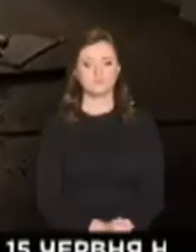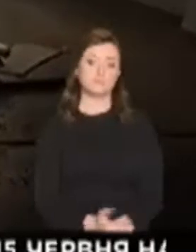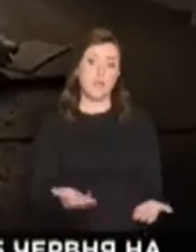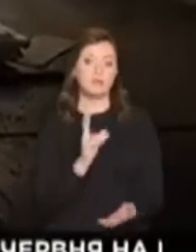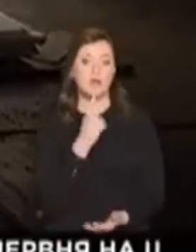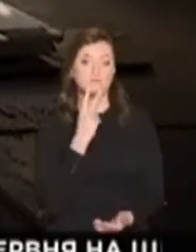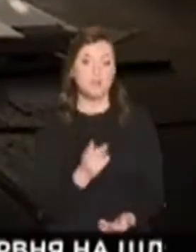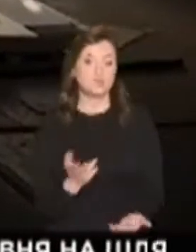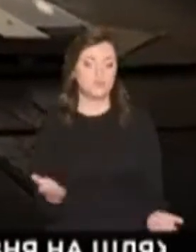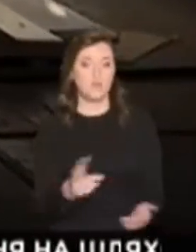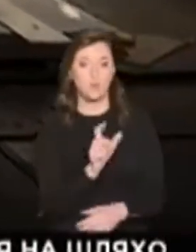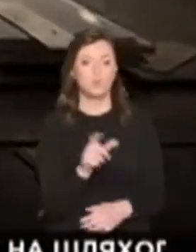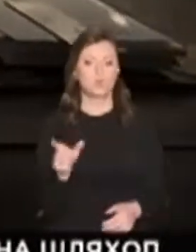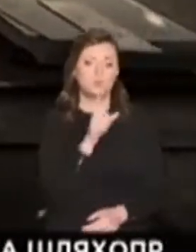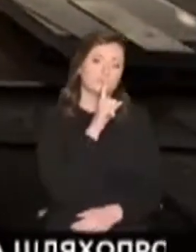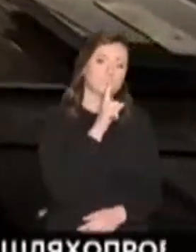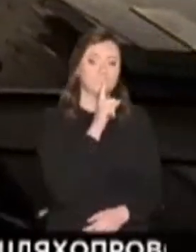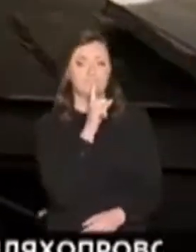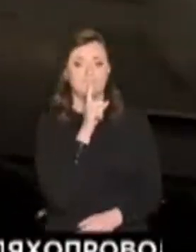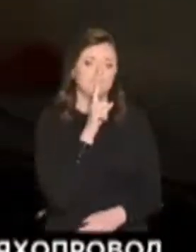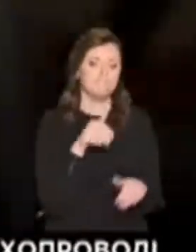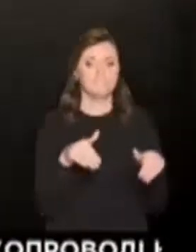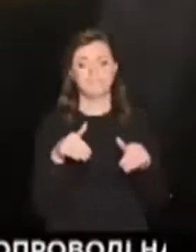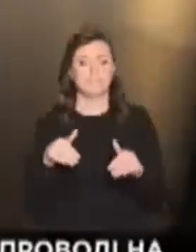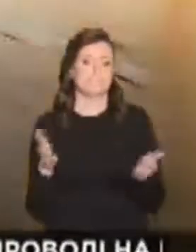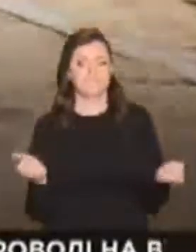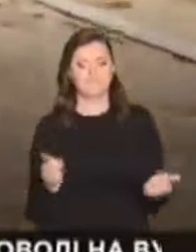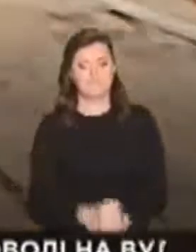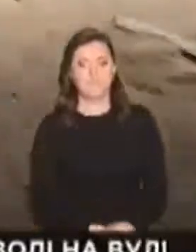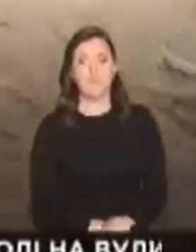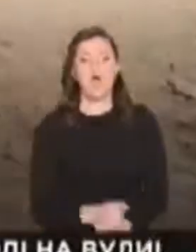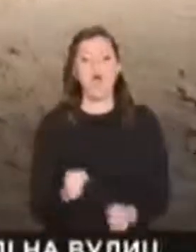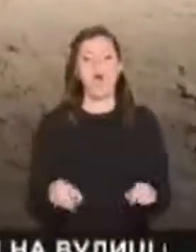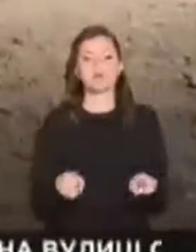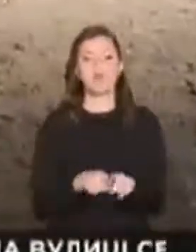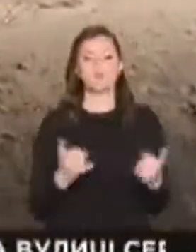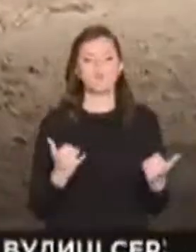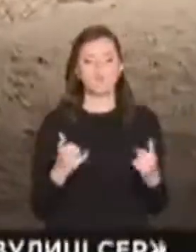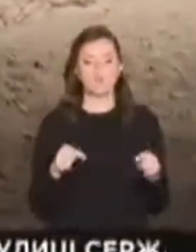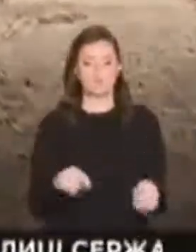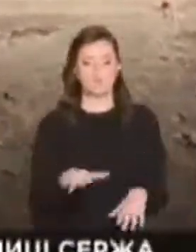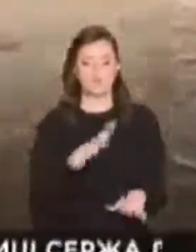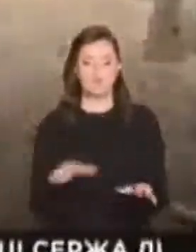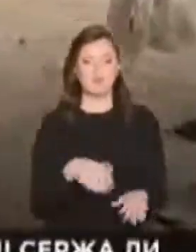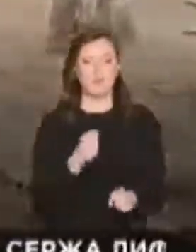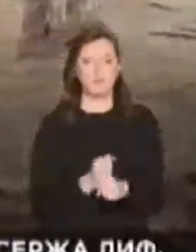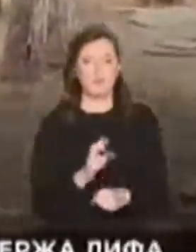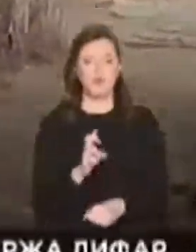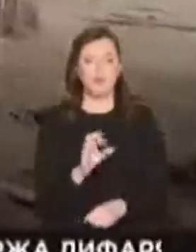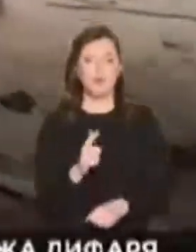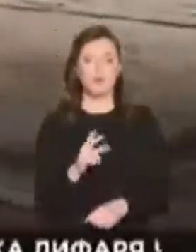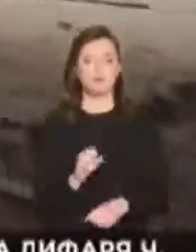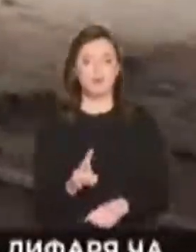Ну, як бачите, люди відмовчуються, на превеликий жаль. А також сьогодні тут був мій колега Богдан.